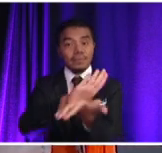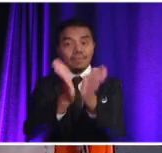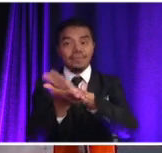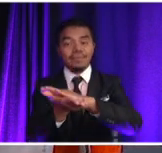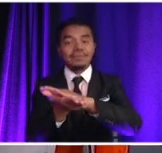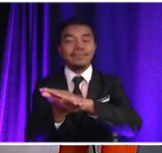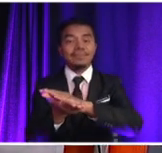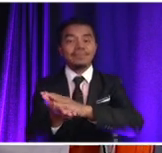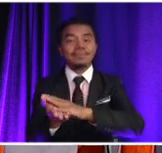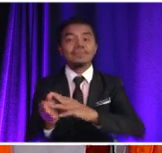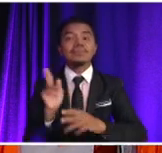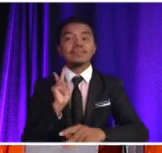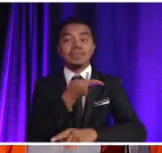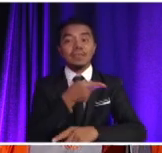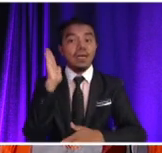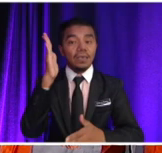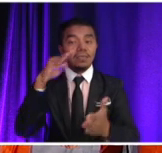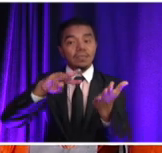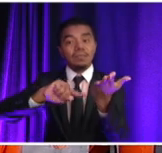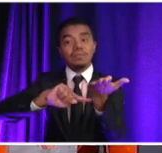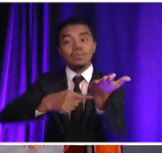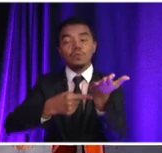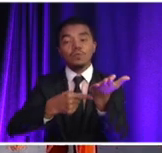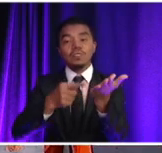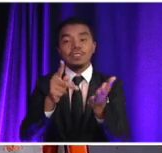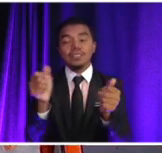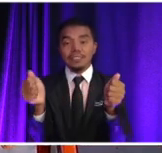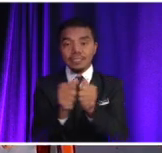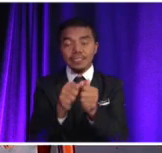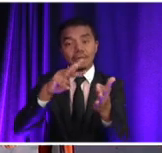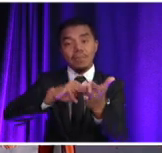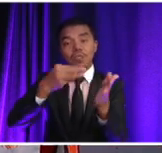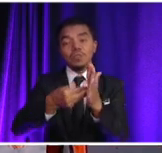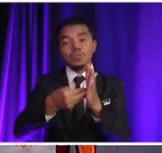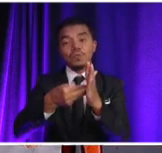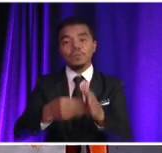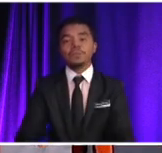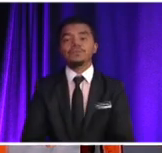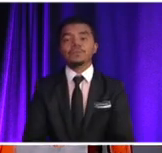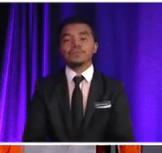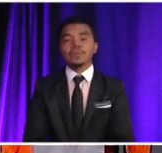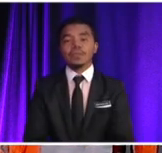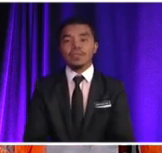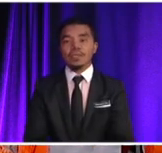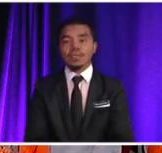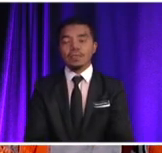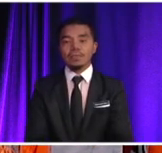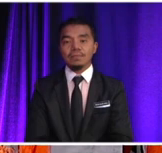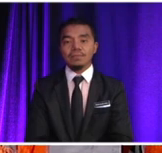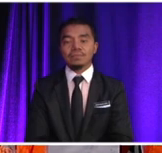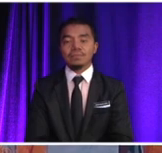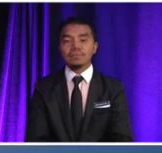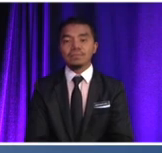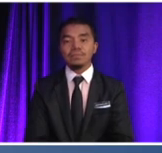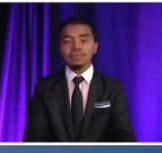hari ini kita akan mulai dengan maksud penyiage dan Usahawan Oke jadi perniaga dan Usahawan nih dia agak berbize ya